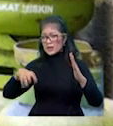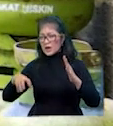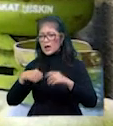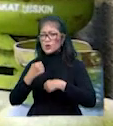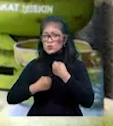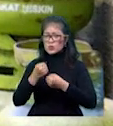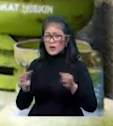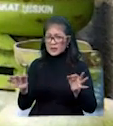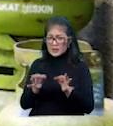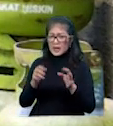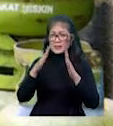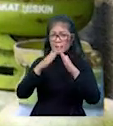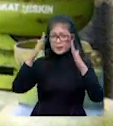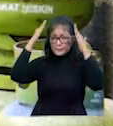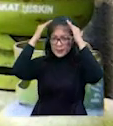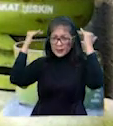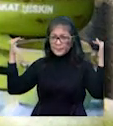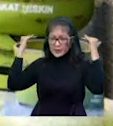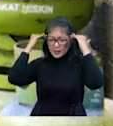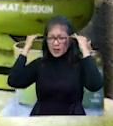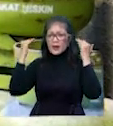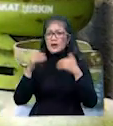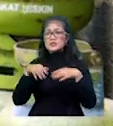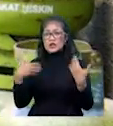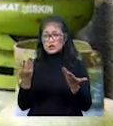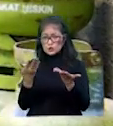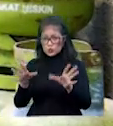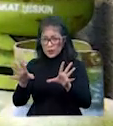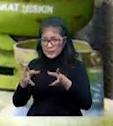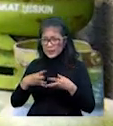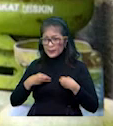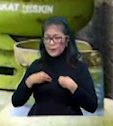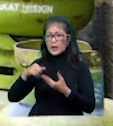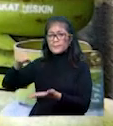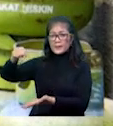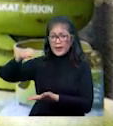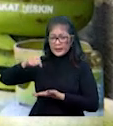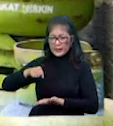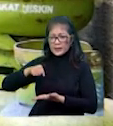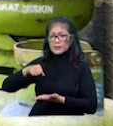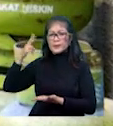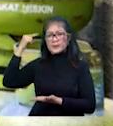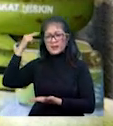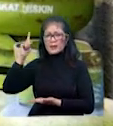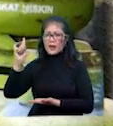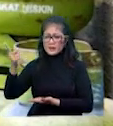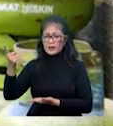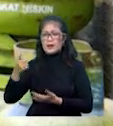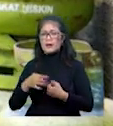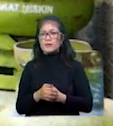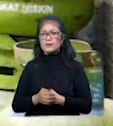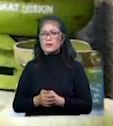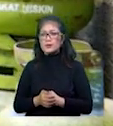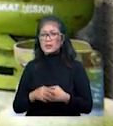dan juga petani atau nelayan sasaran yang telah menerima pembagian paket konversi dari pemerintah di luar dari